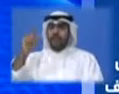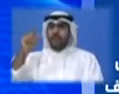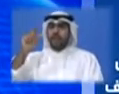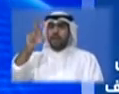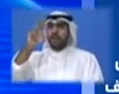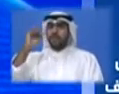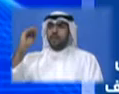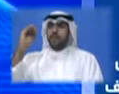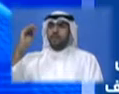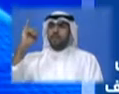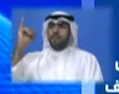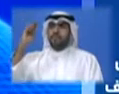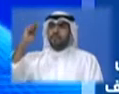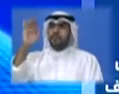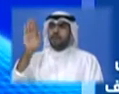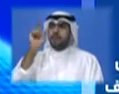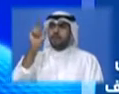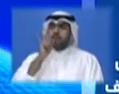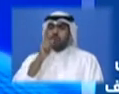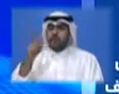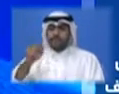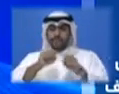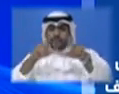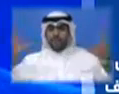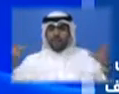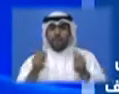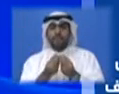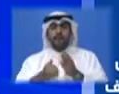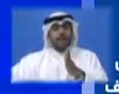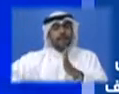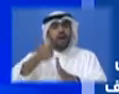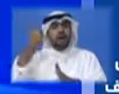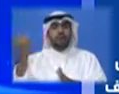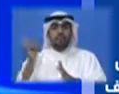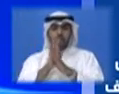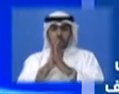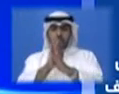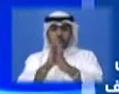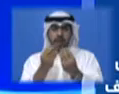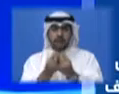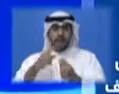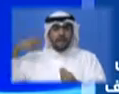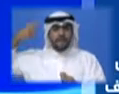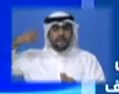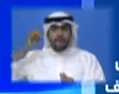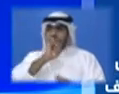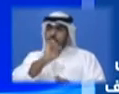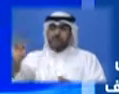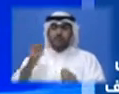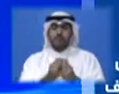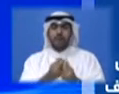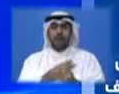مدعج المدعج، أوضح فيه الإنجازات التي تمت لحماية الملكية الفكرية مع الجهات الحكومية